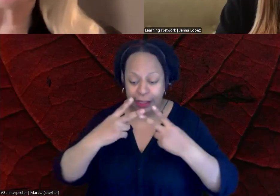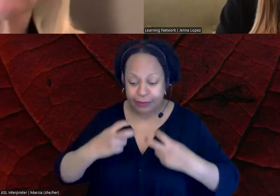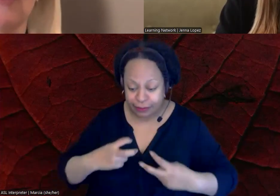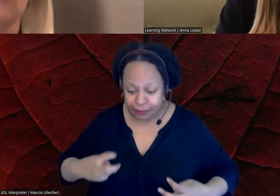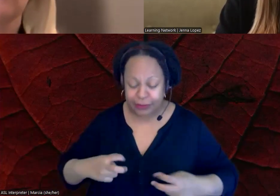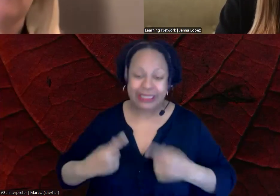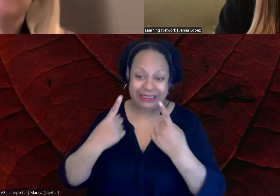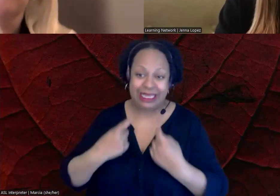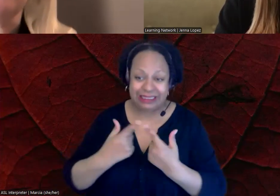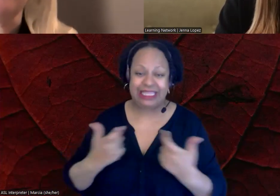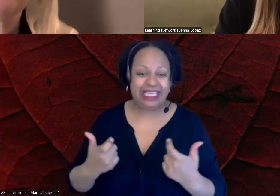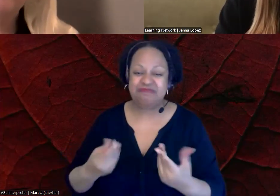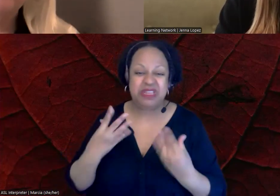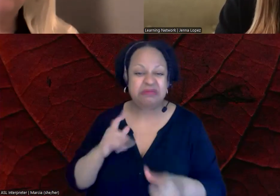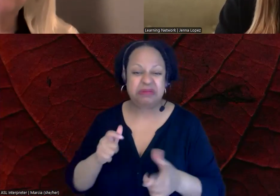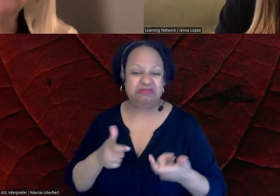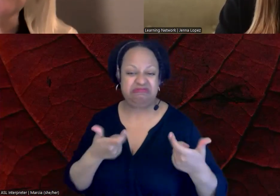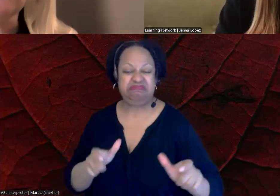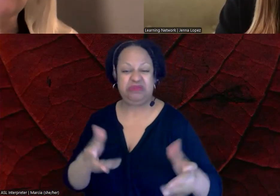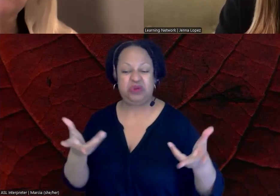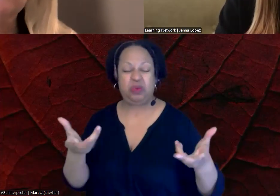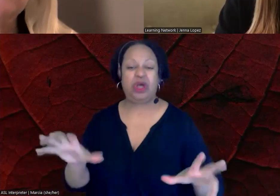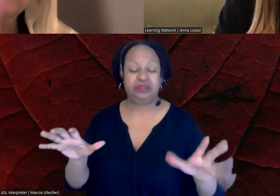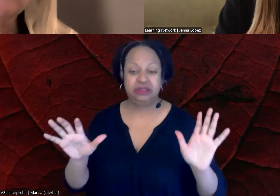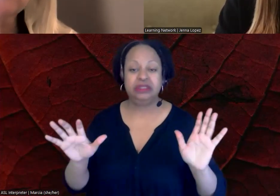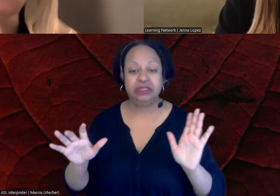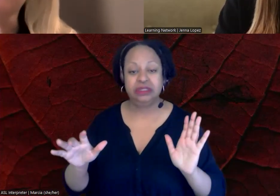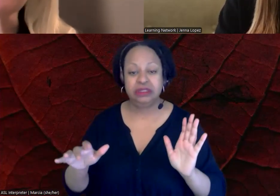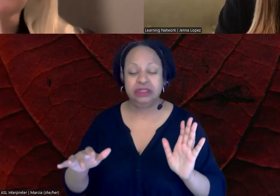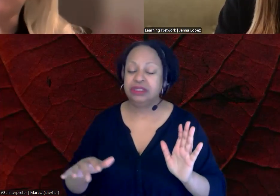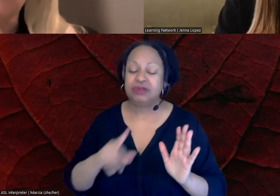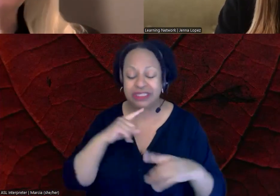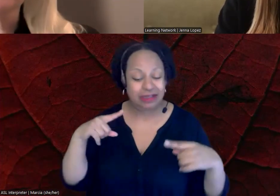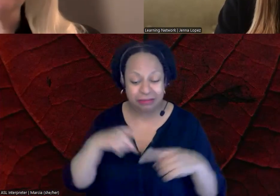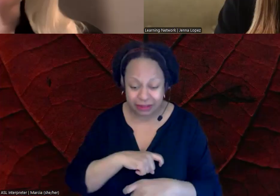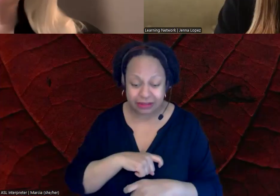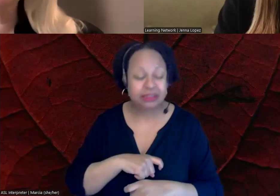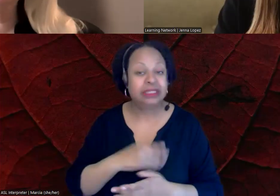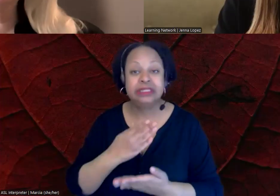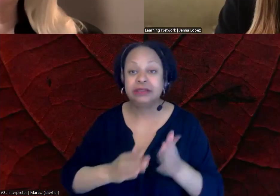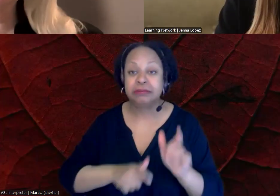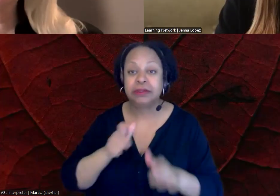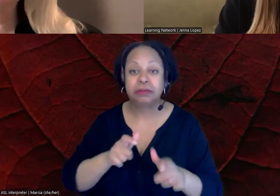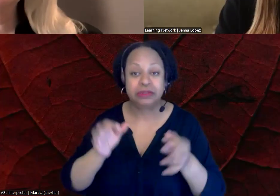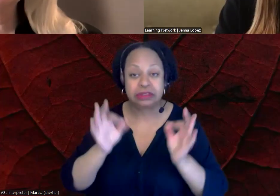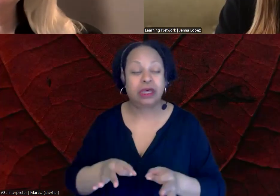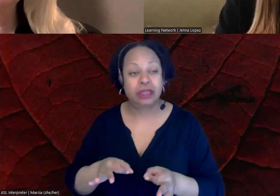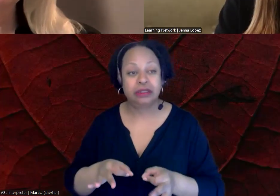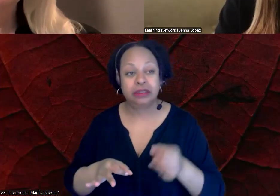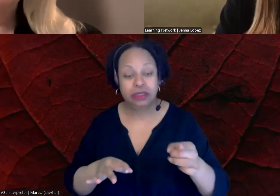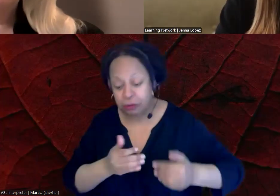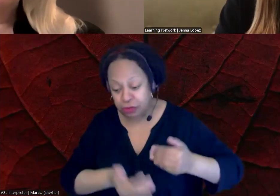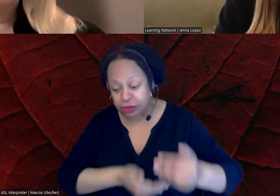Il y a tellement vraiment de différents niveaux, de détails. Il y a des personnes qui